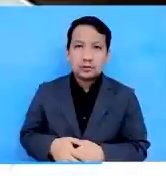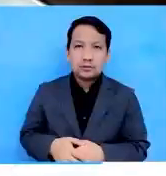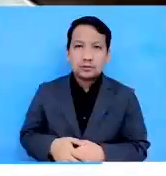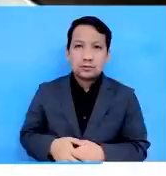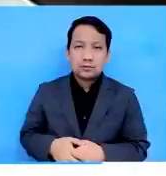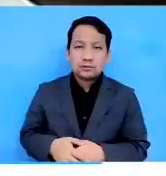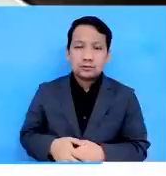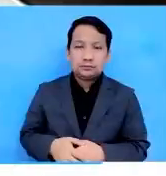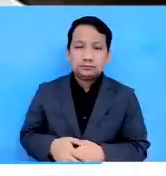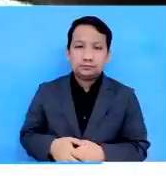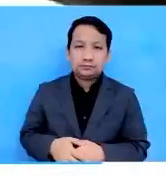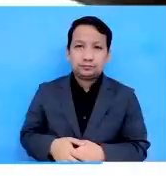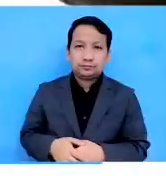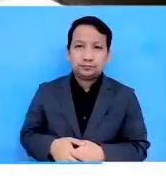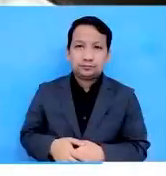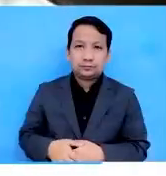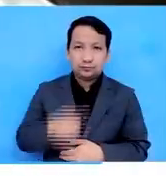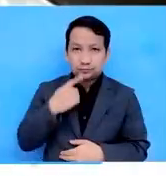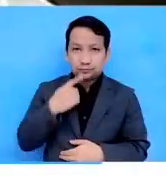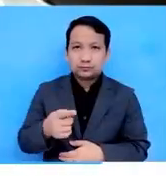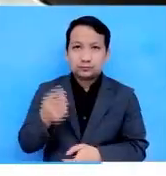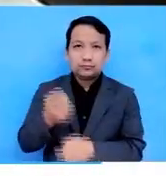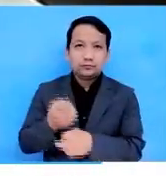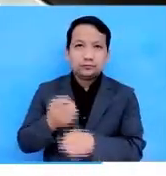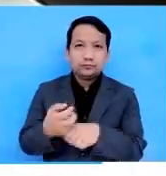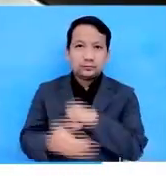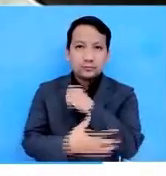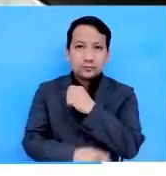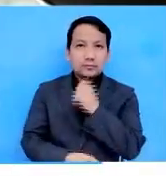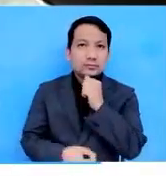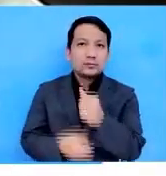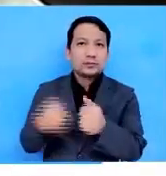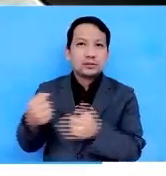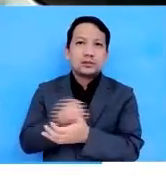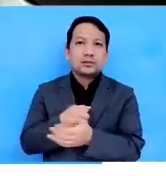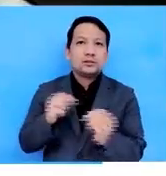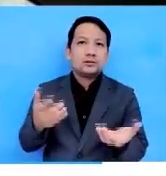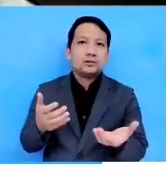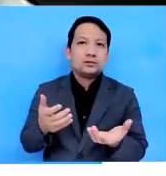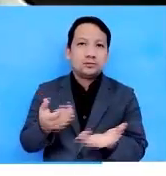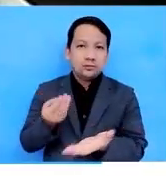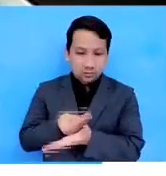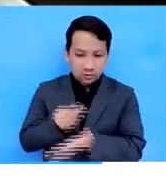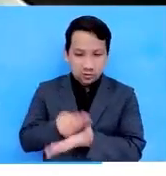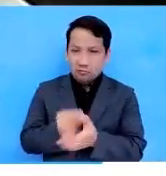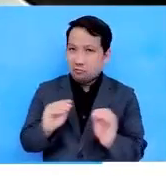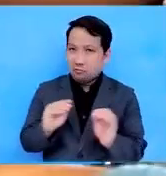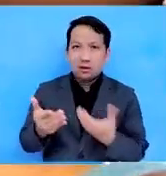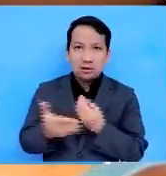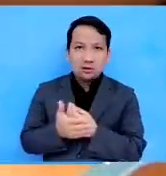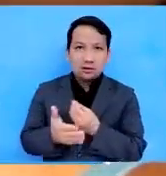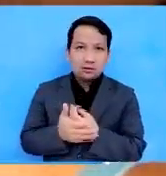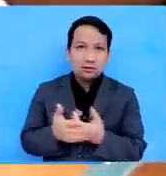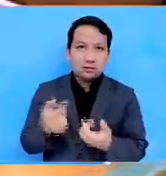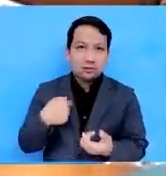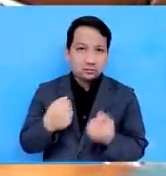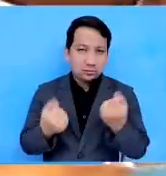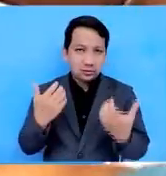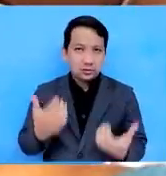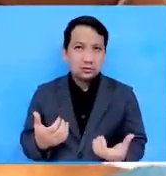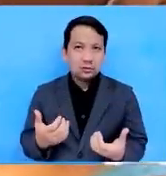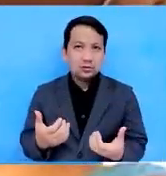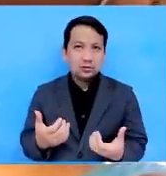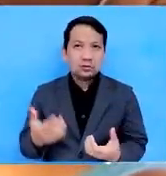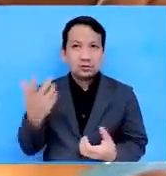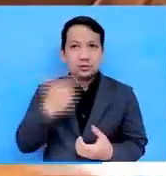Mayayaman lang makakakuha nun, mahihirap din makakakuha nun. Eh, walang kami mga pera, ano lang kami driver eh. Mas maganda po sana kung